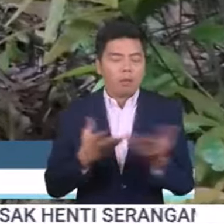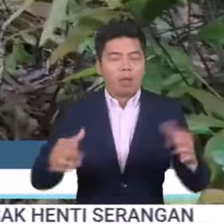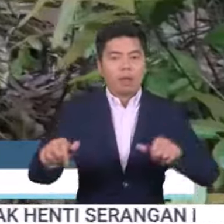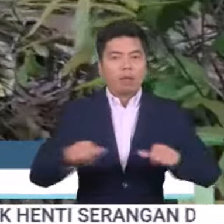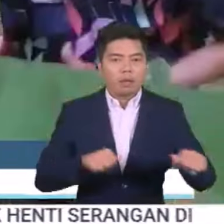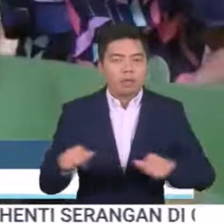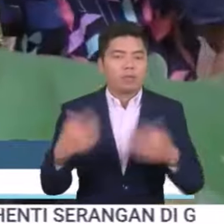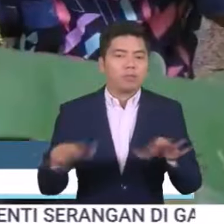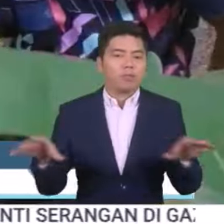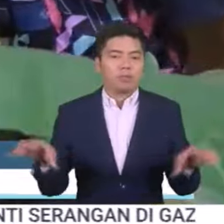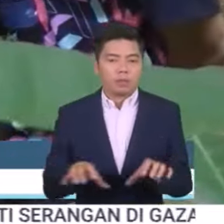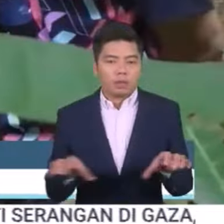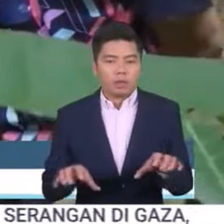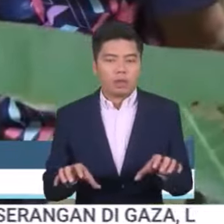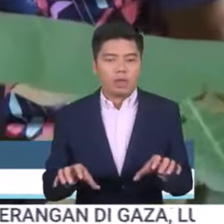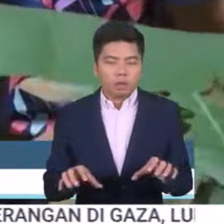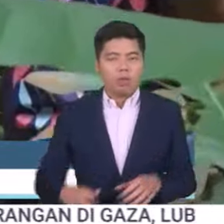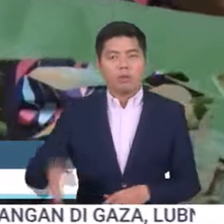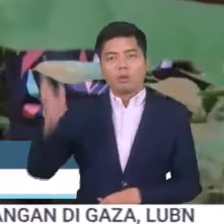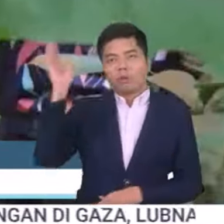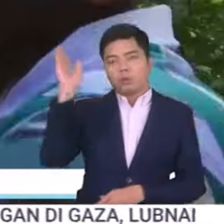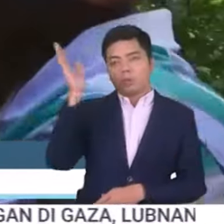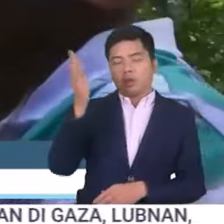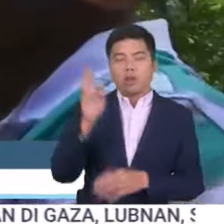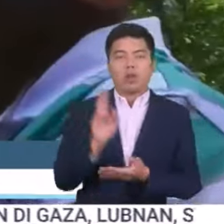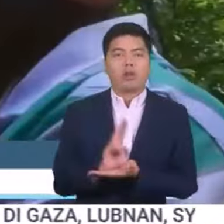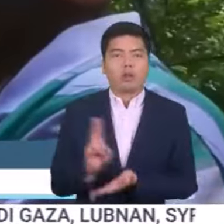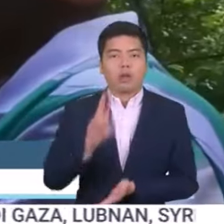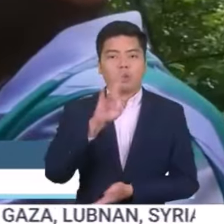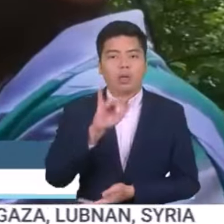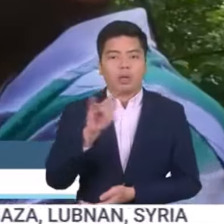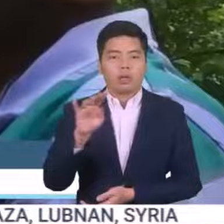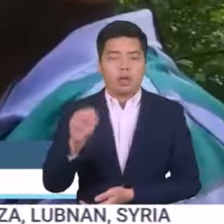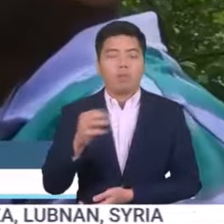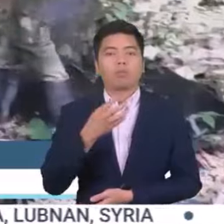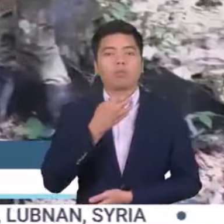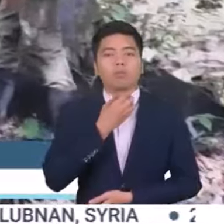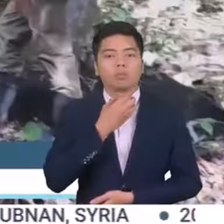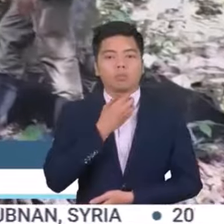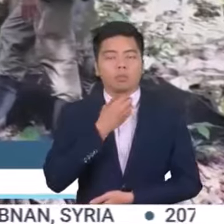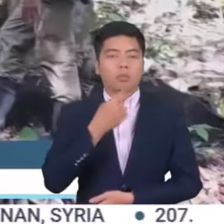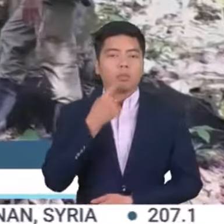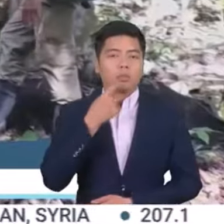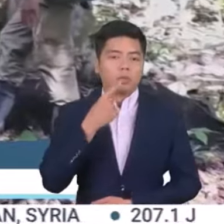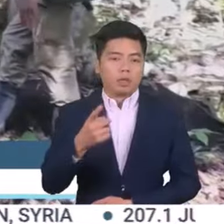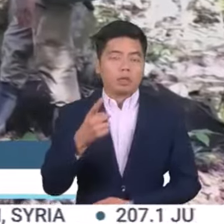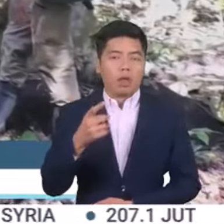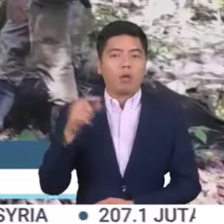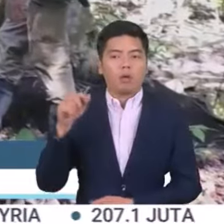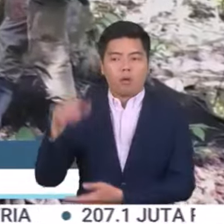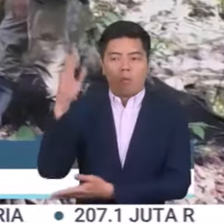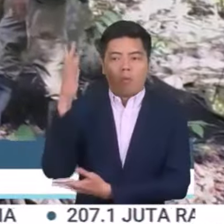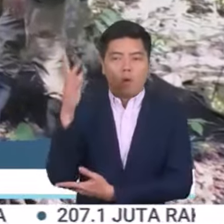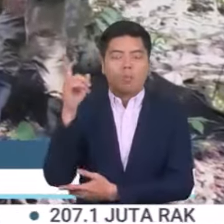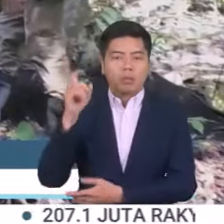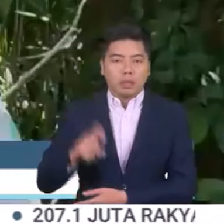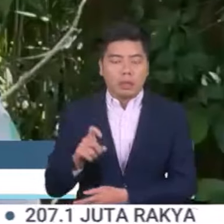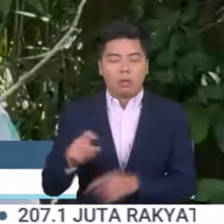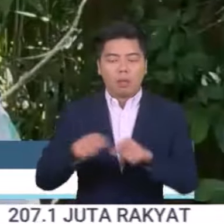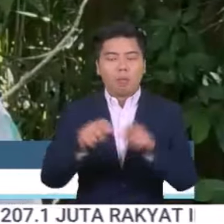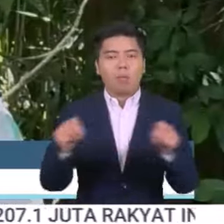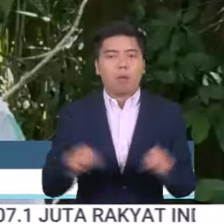koordinasi diambil. Menurut pensyarah UiTM Perak, Dr. Helmi Hamzah, spesies ini memerlukan kawasan